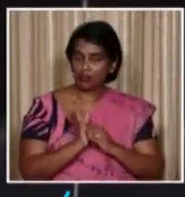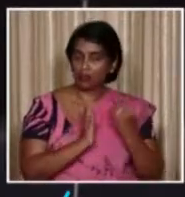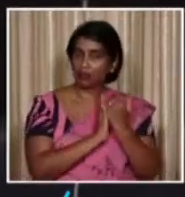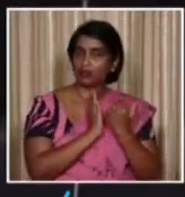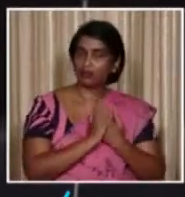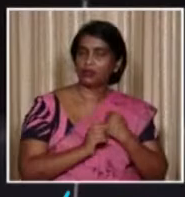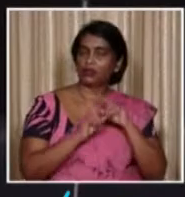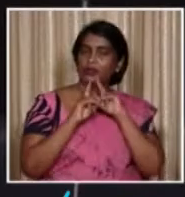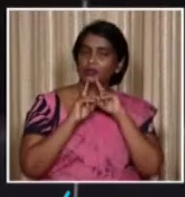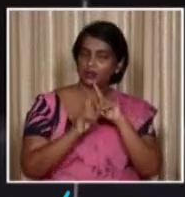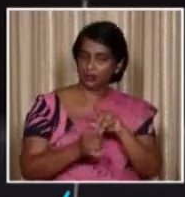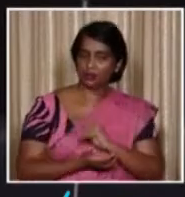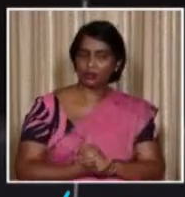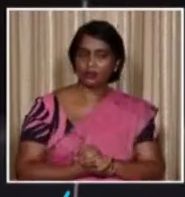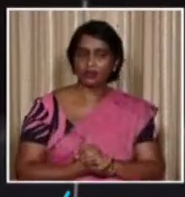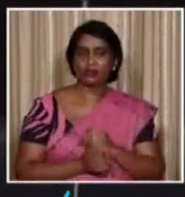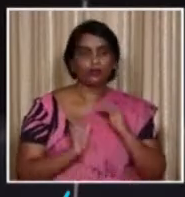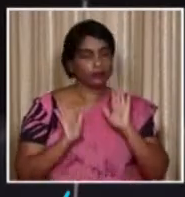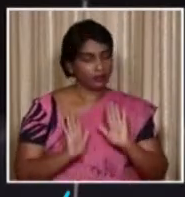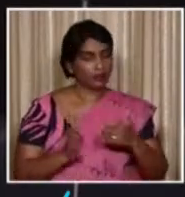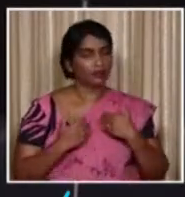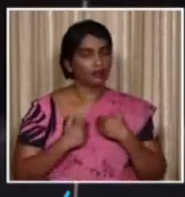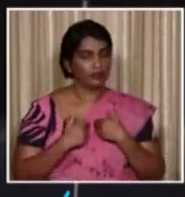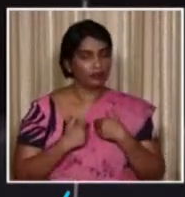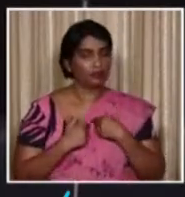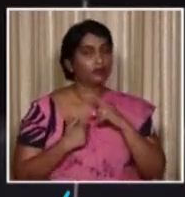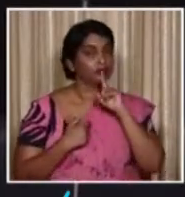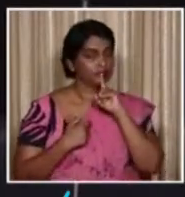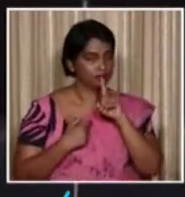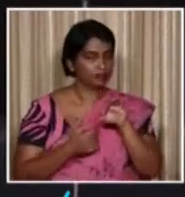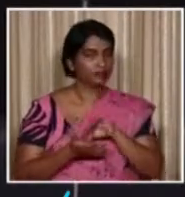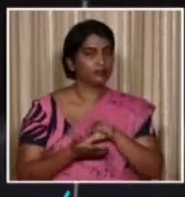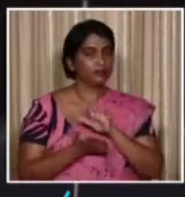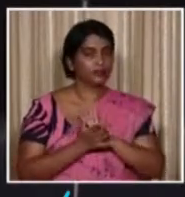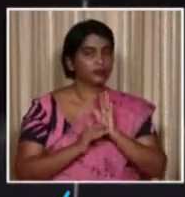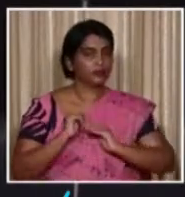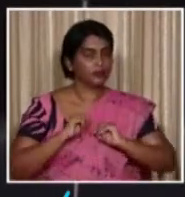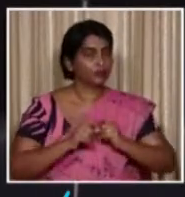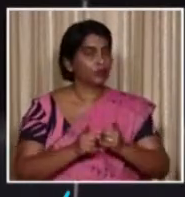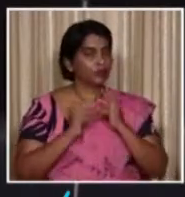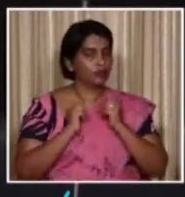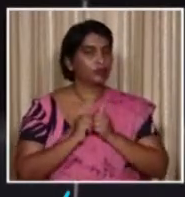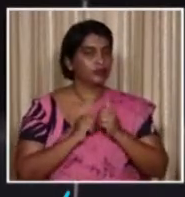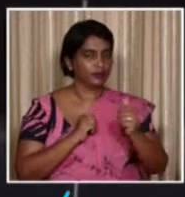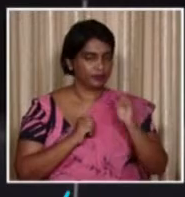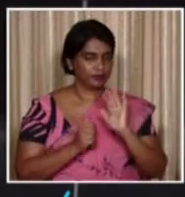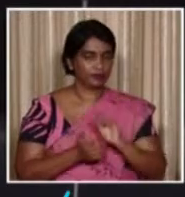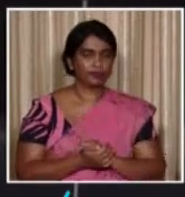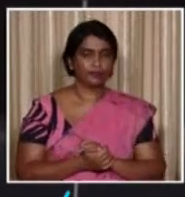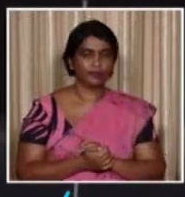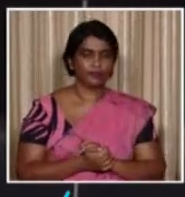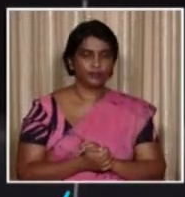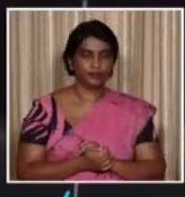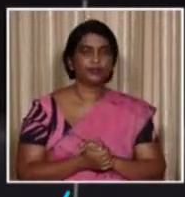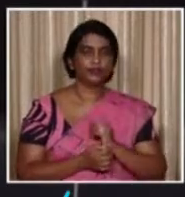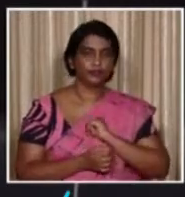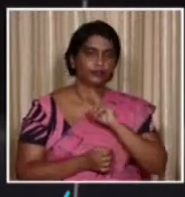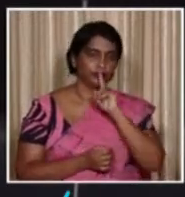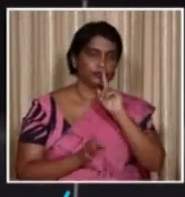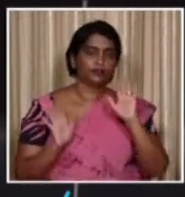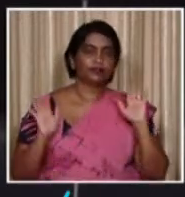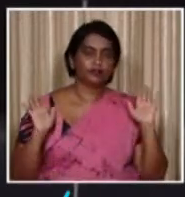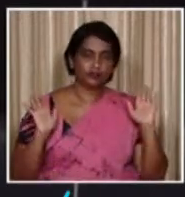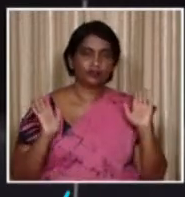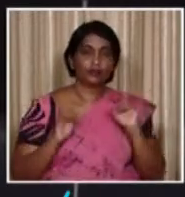ඉදිරිපත් කරලා තිබෙනවා. ඉතින් අපි තීරණවල ක්‍රියාමාර්ග අනුව කටයුතු කරාවේ. මා කියන්න තිබෙනේ